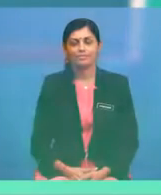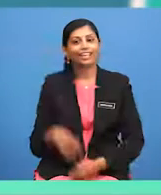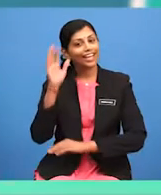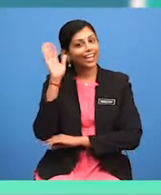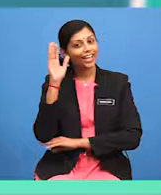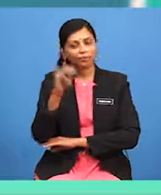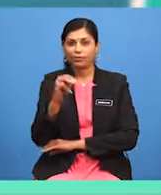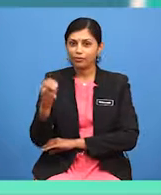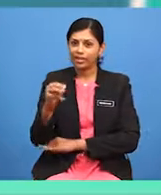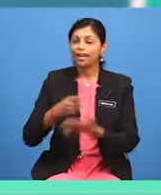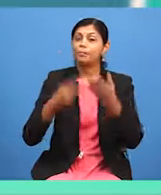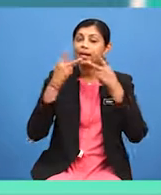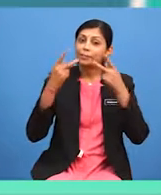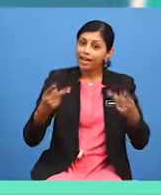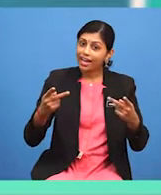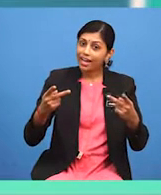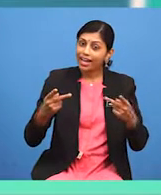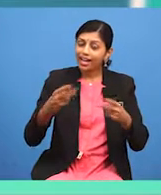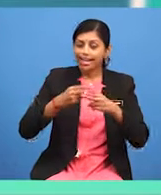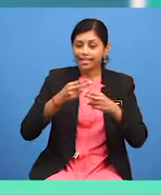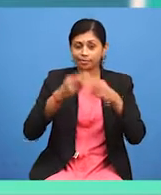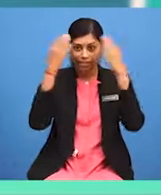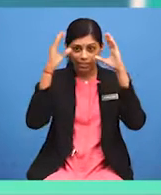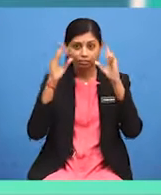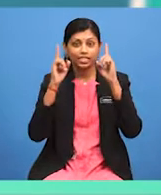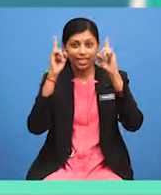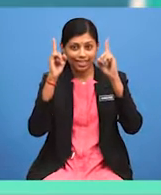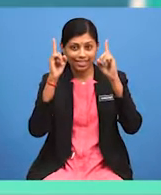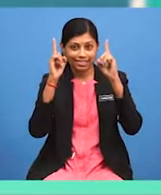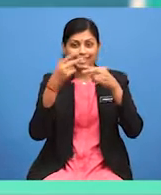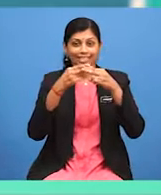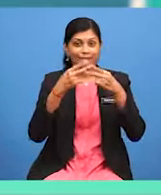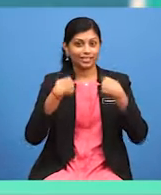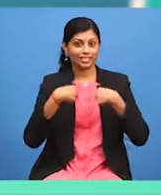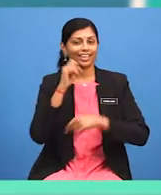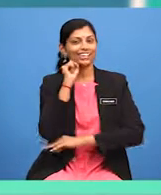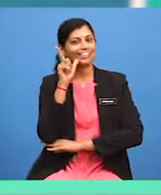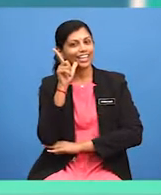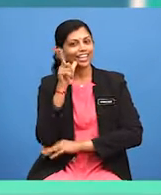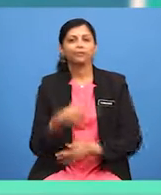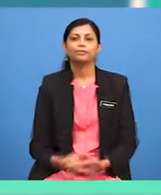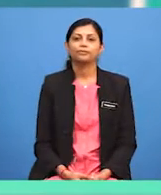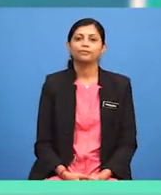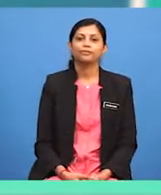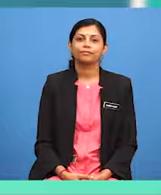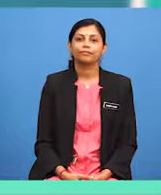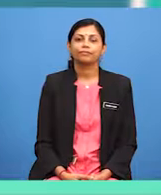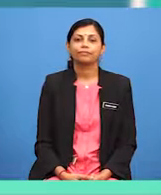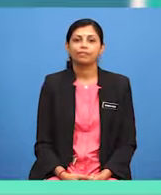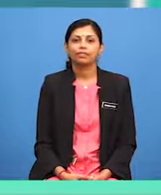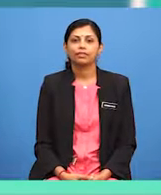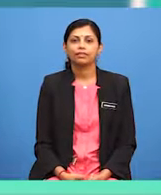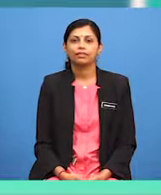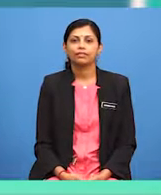Hai Nur Murid, apa kabar? Saya Cikgu Nana dari SMK Putrajaya Persin 81,